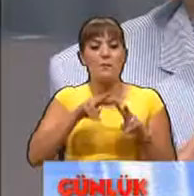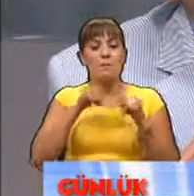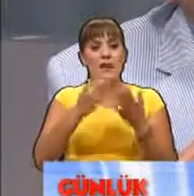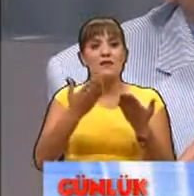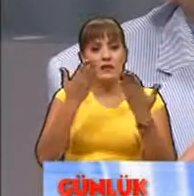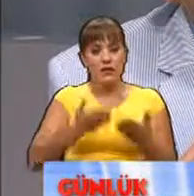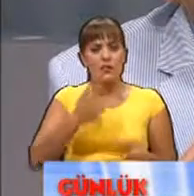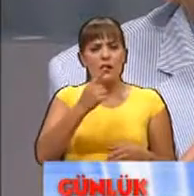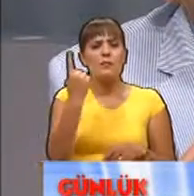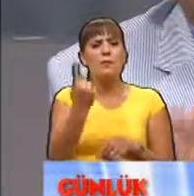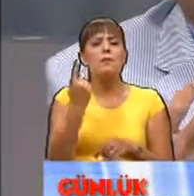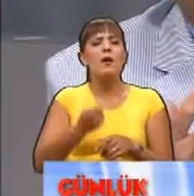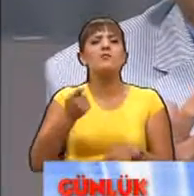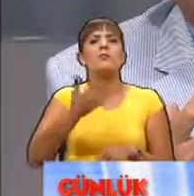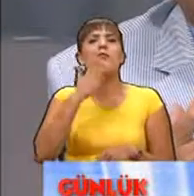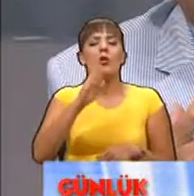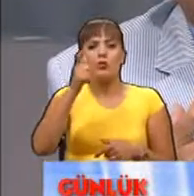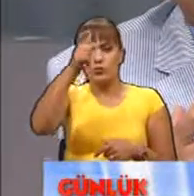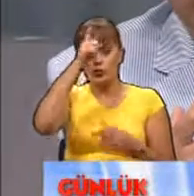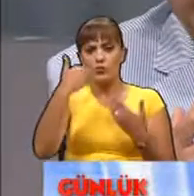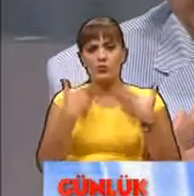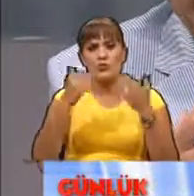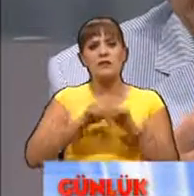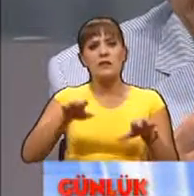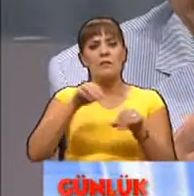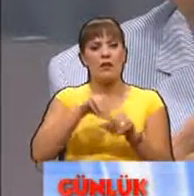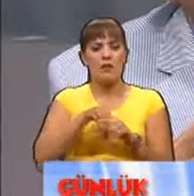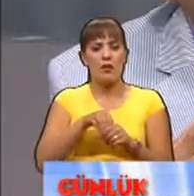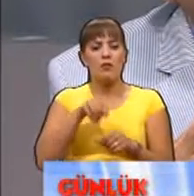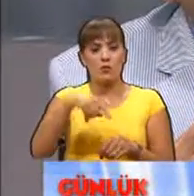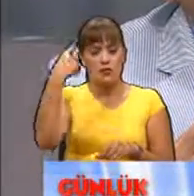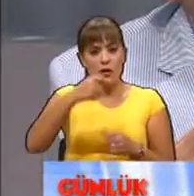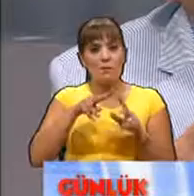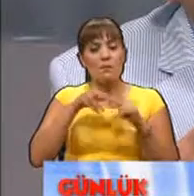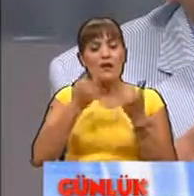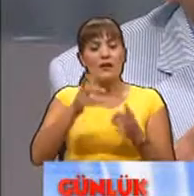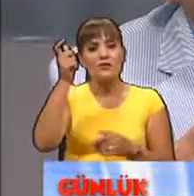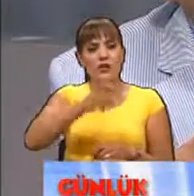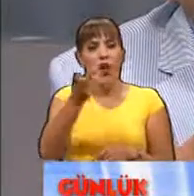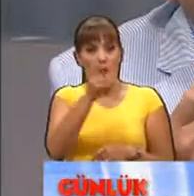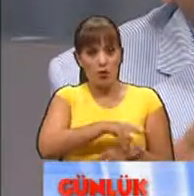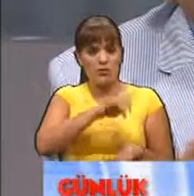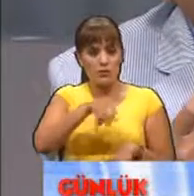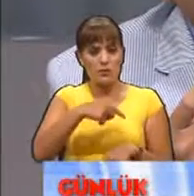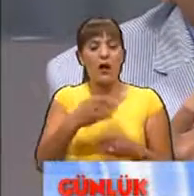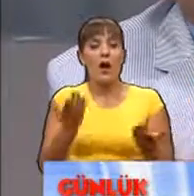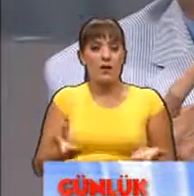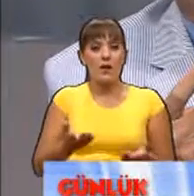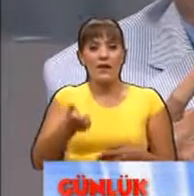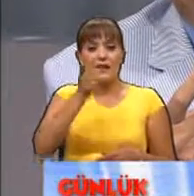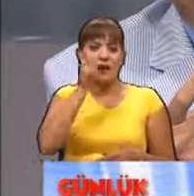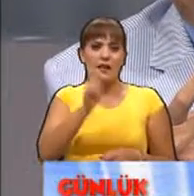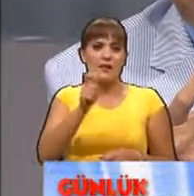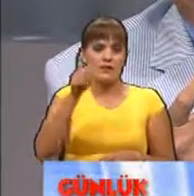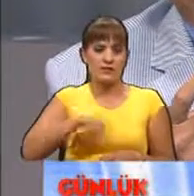mirası kabul diye bir mecburiyet yok Türk hukuk sistemimizde. Hı hı hı. Bu nedenle mirasçılar ölüm gerçekleştiğinde, ama